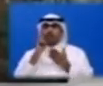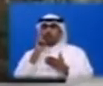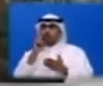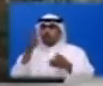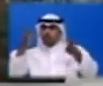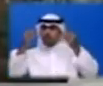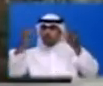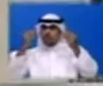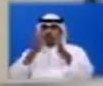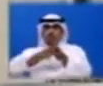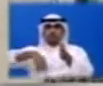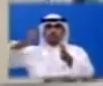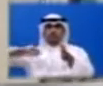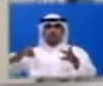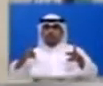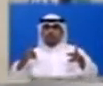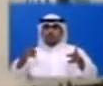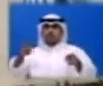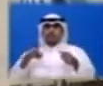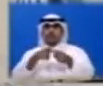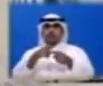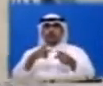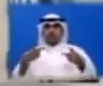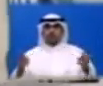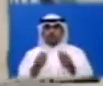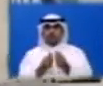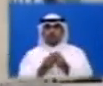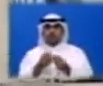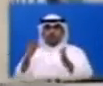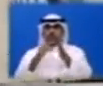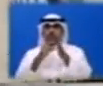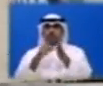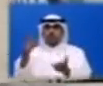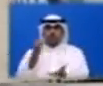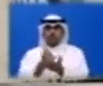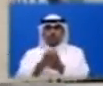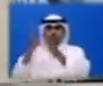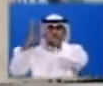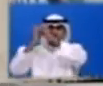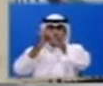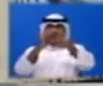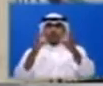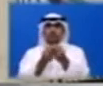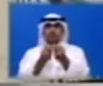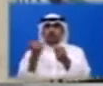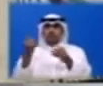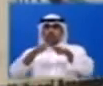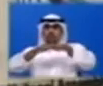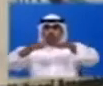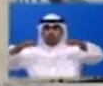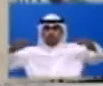المجلس من هذا المعرض هو اللي كيف الحريات المجتمع في الكويت هو يعني ساوى بين افراد